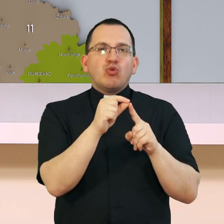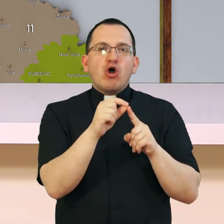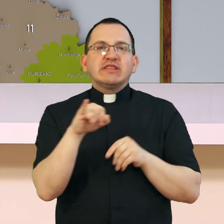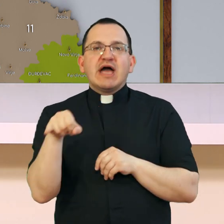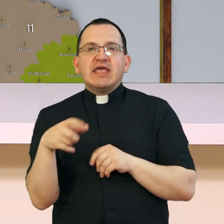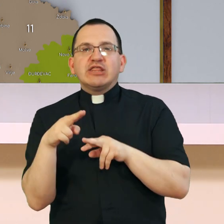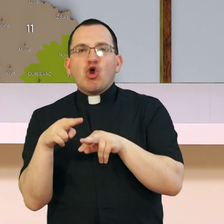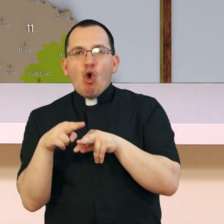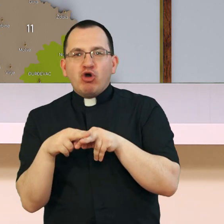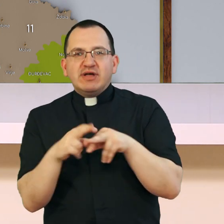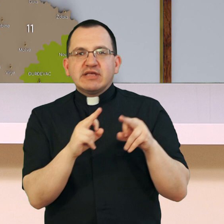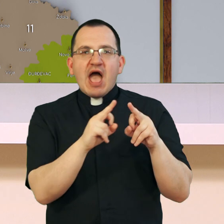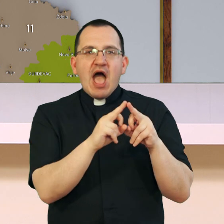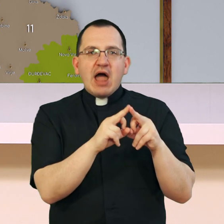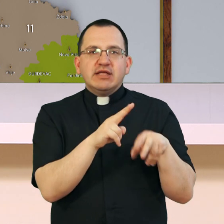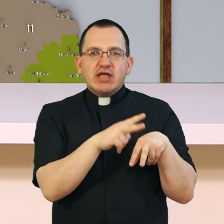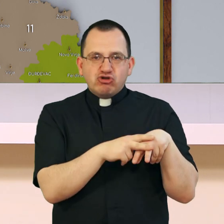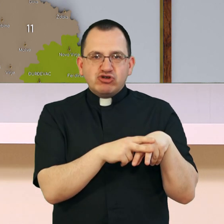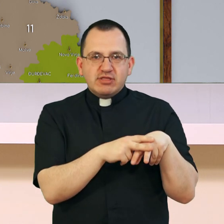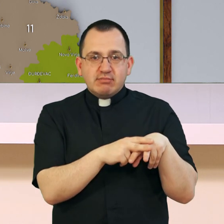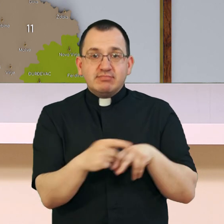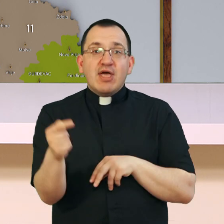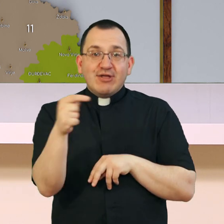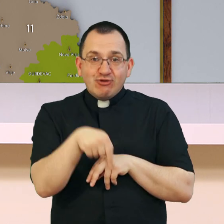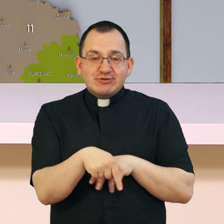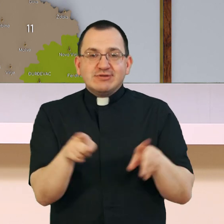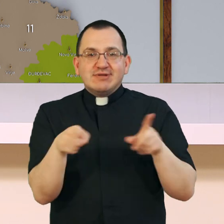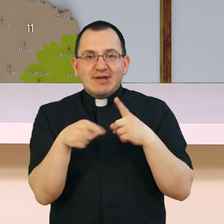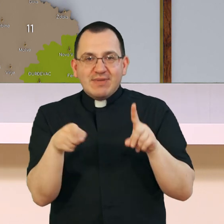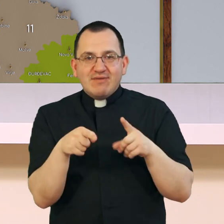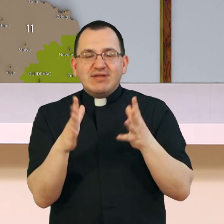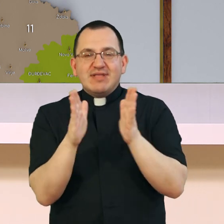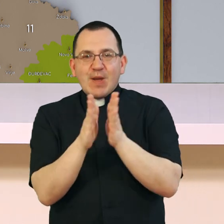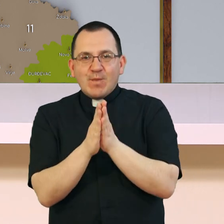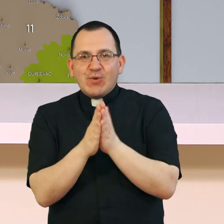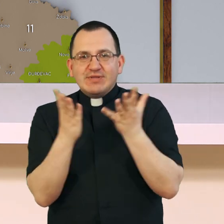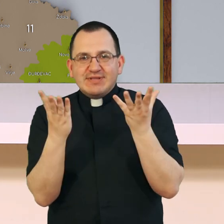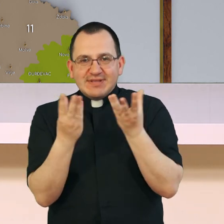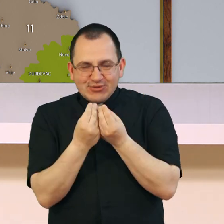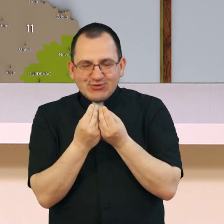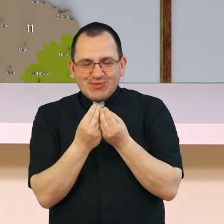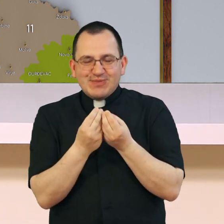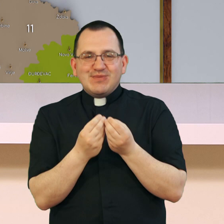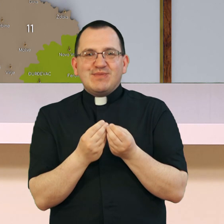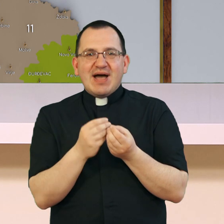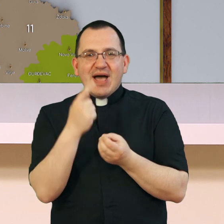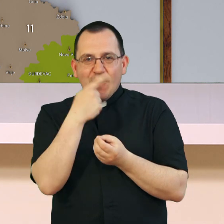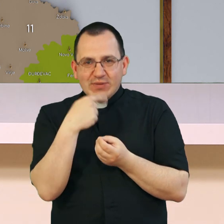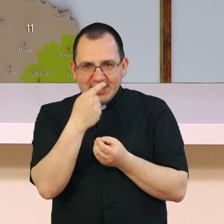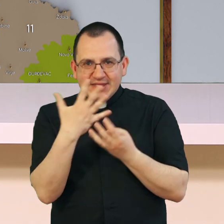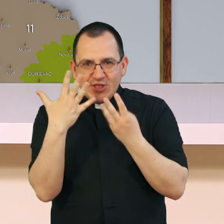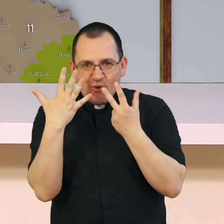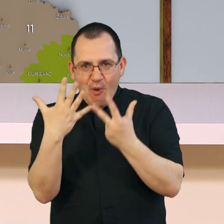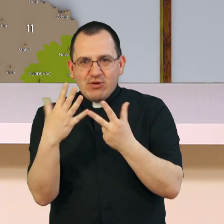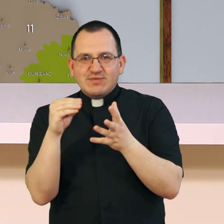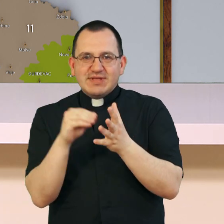Horvat i Alan Hržica. Dođite, zapjevajte i molite za sveta duhovna zvanja u nedjelju 8.